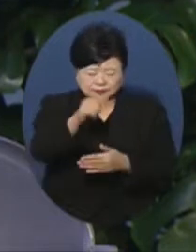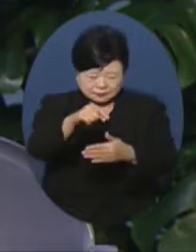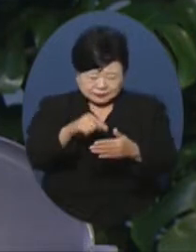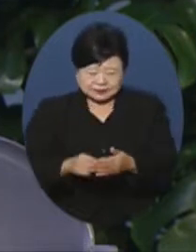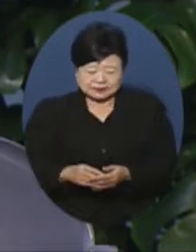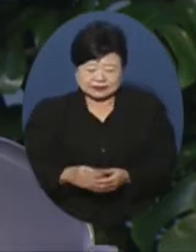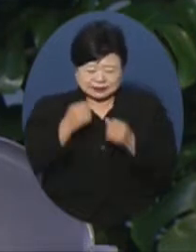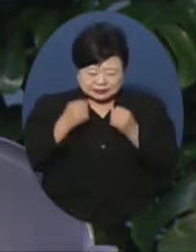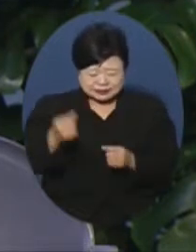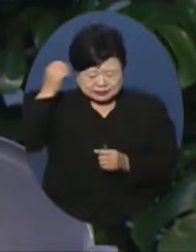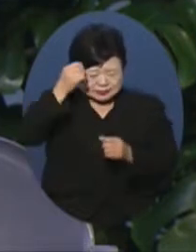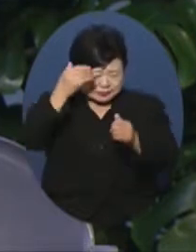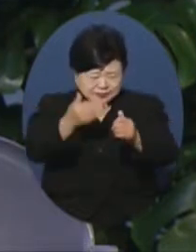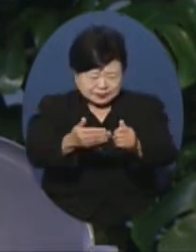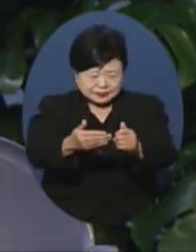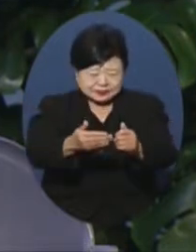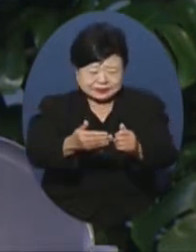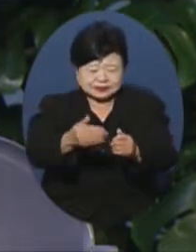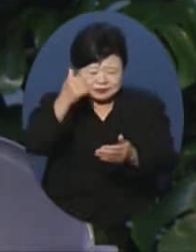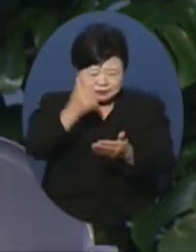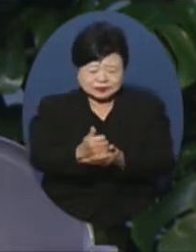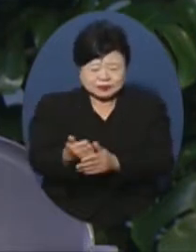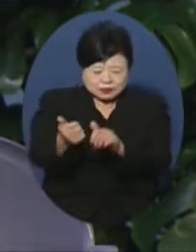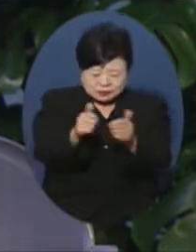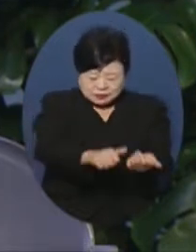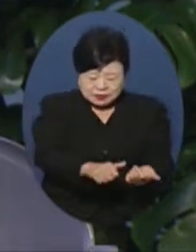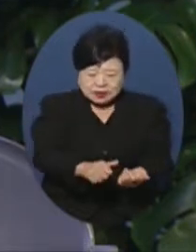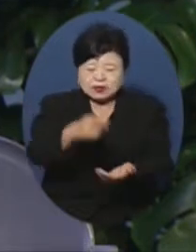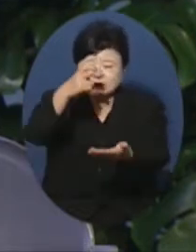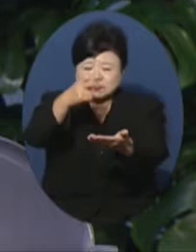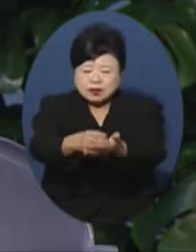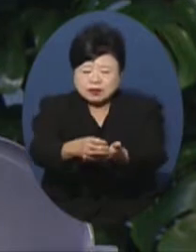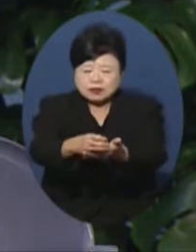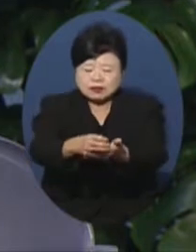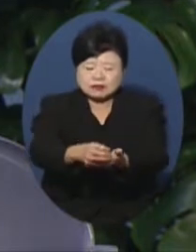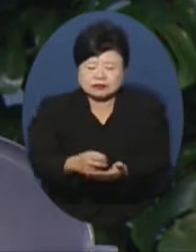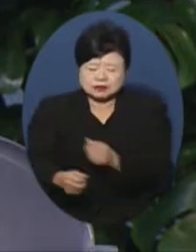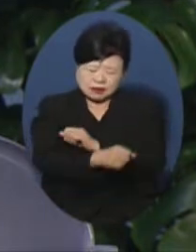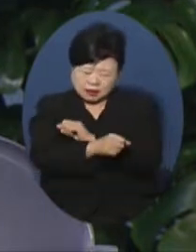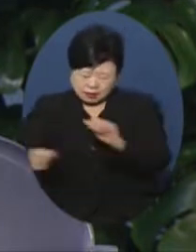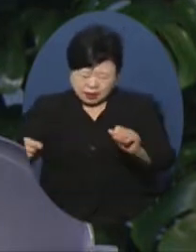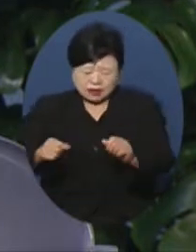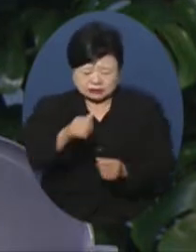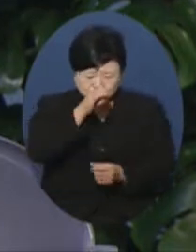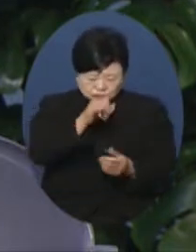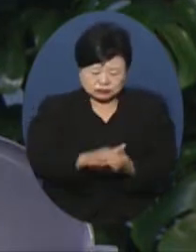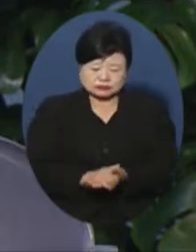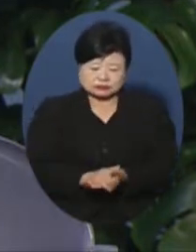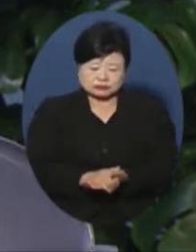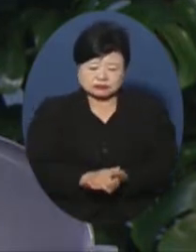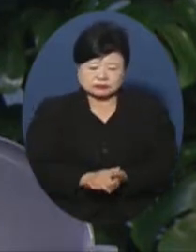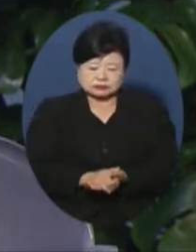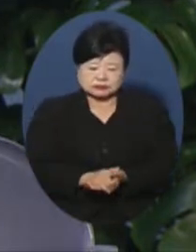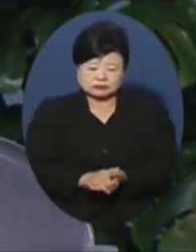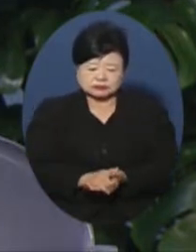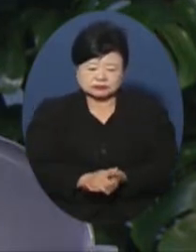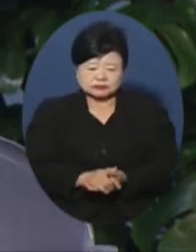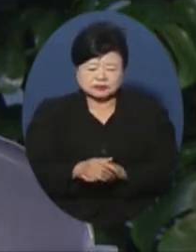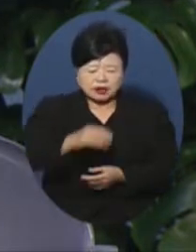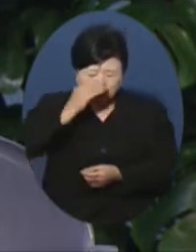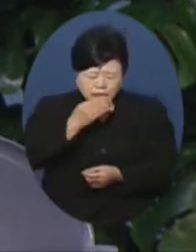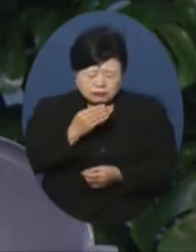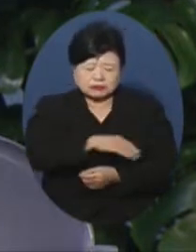우리 안에 계신 성령께서 죄와 사망의 법에서 우리를 해방시키고 있습니다.